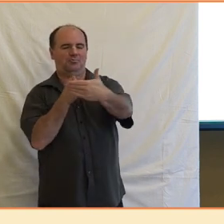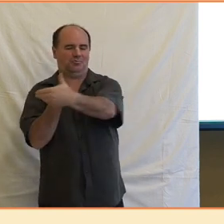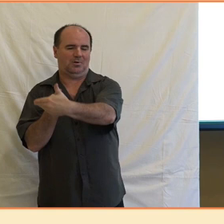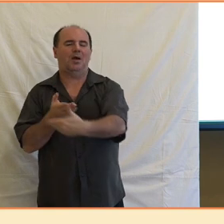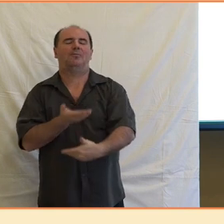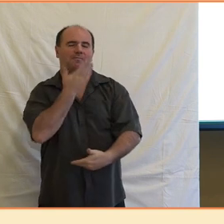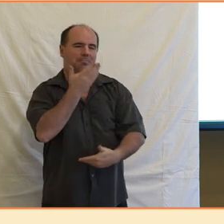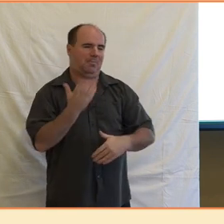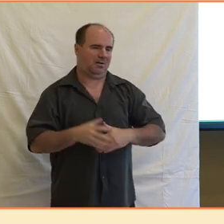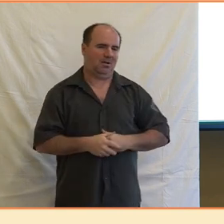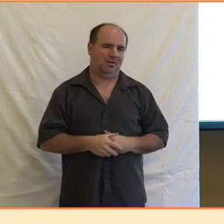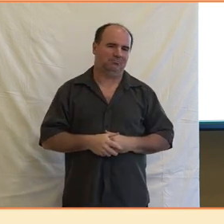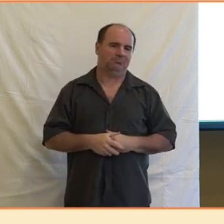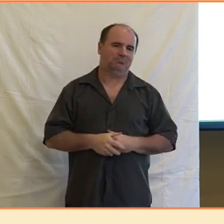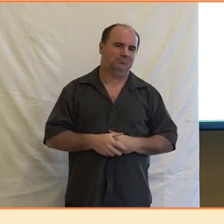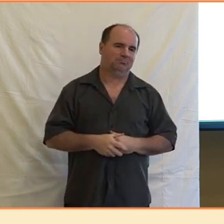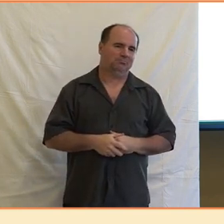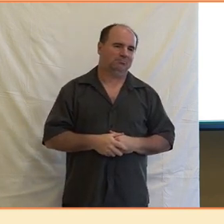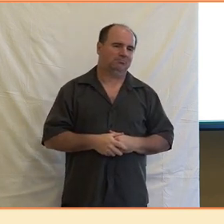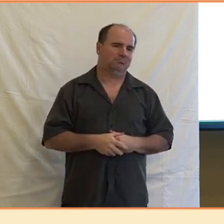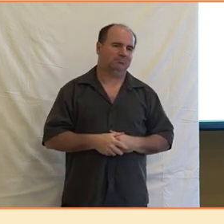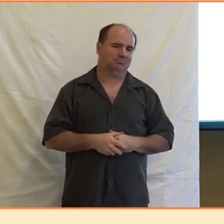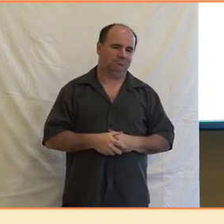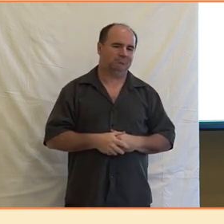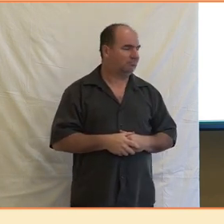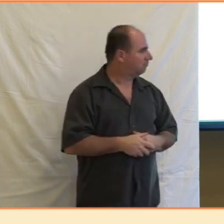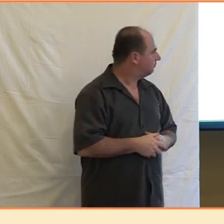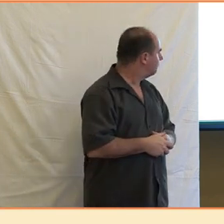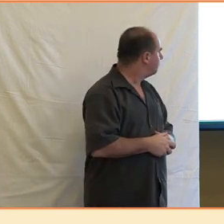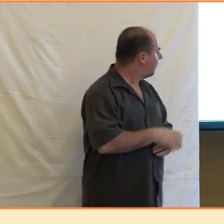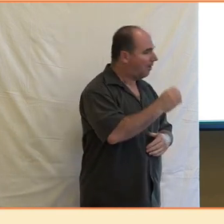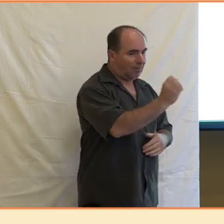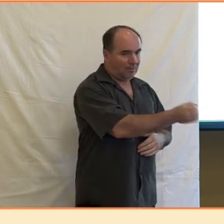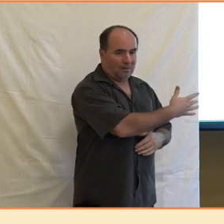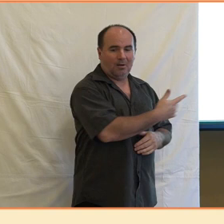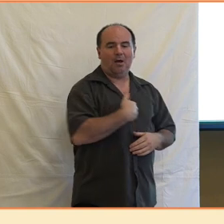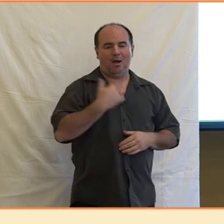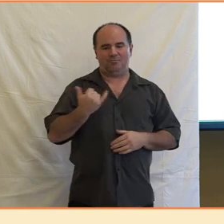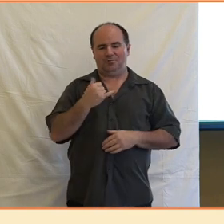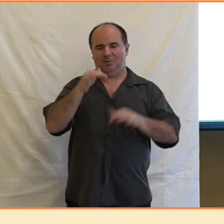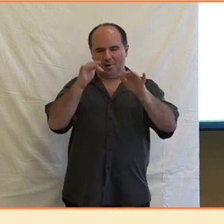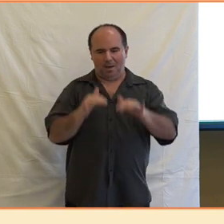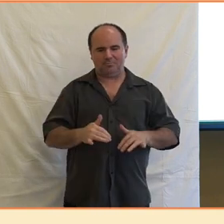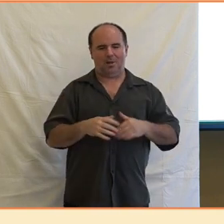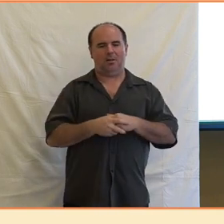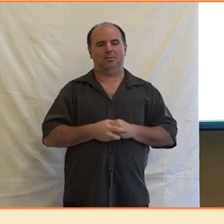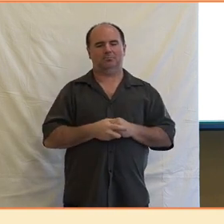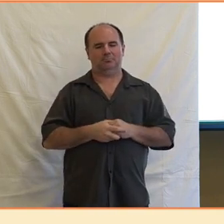Zde jsem si vždycky napsal tedy nějaký ten důsledek a pak jsem tam vybral nějaké